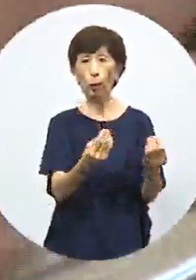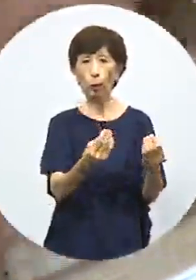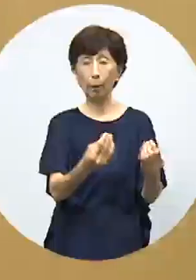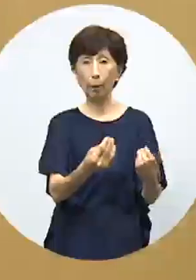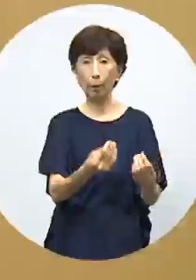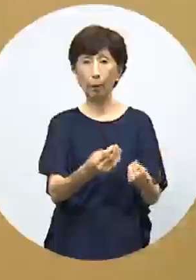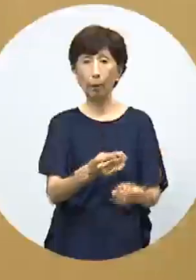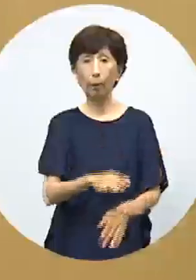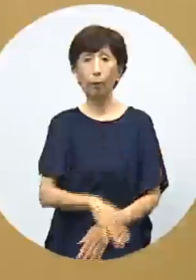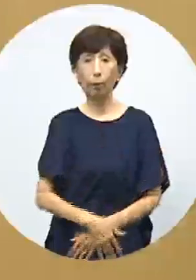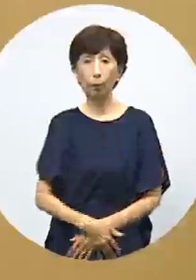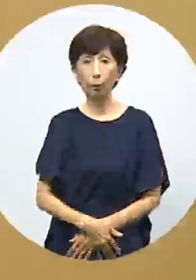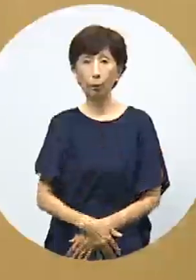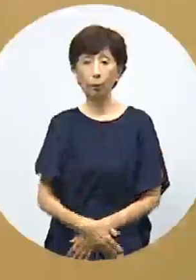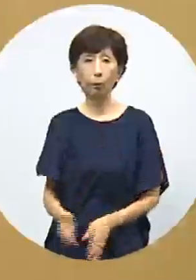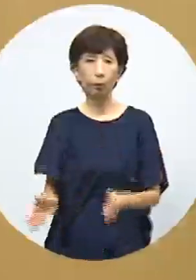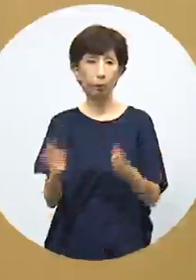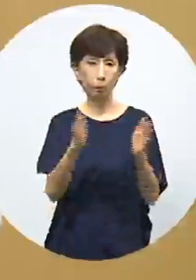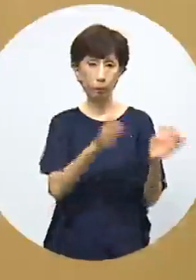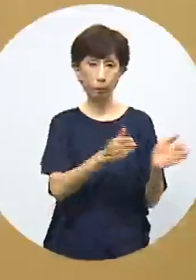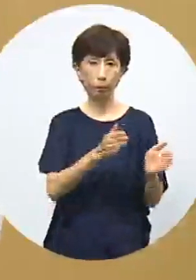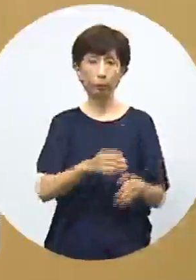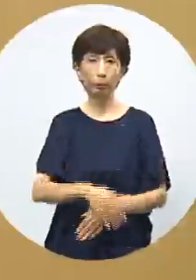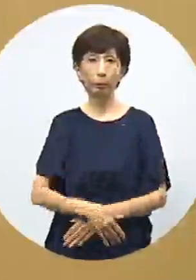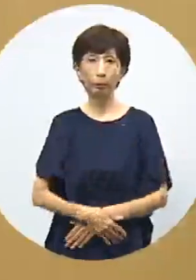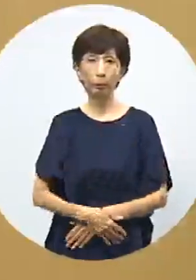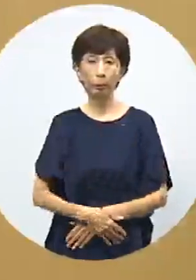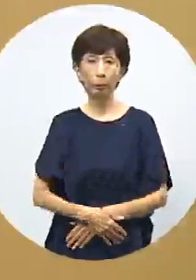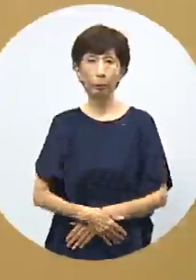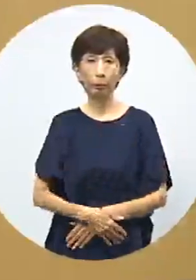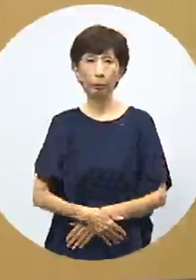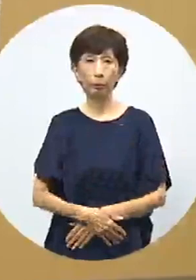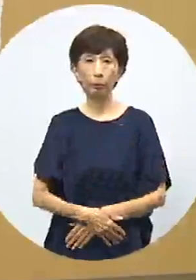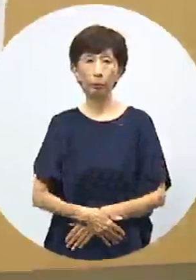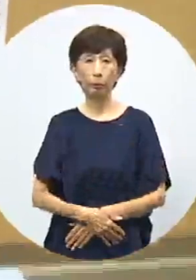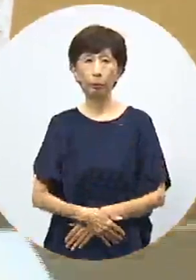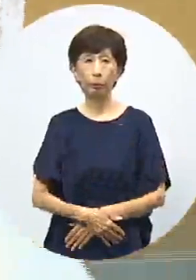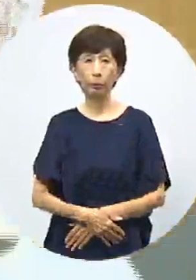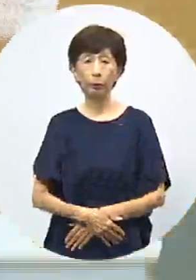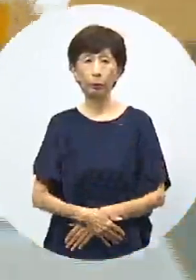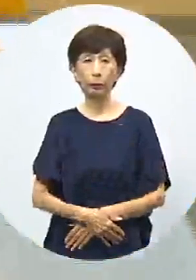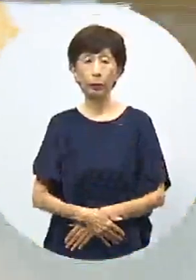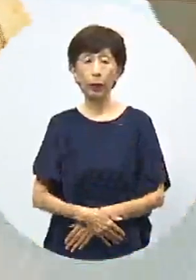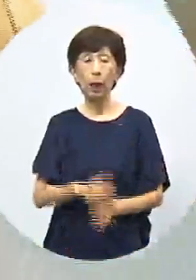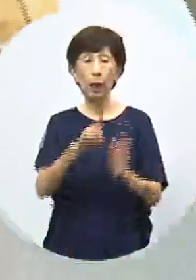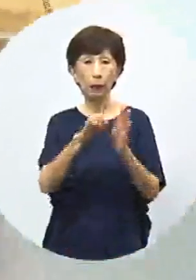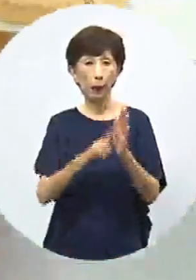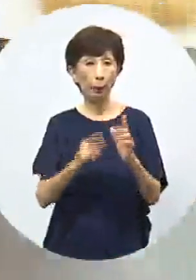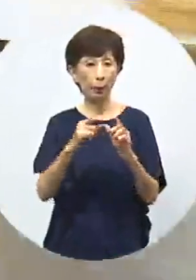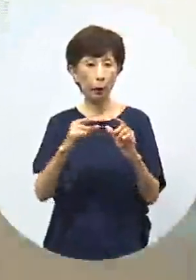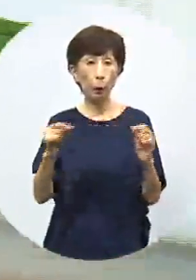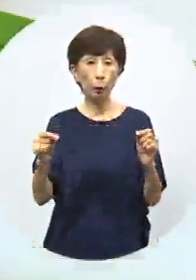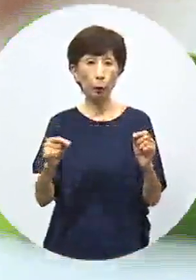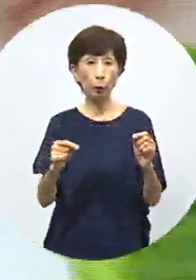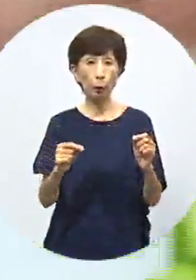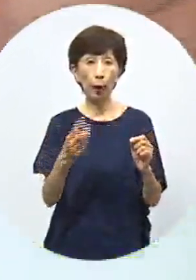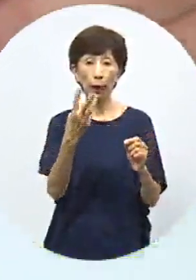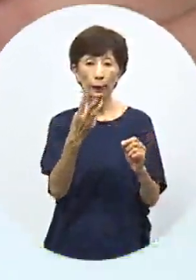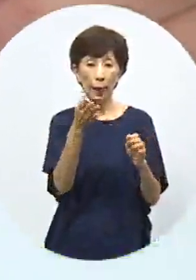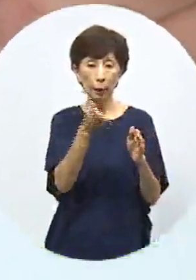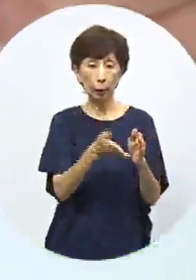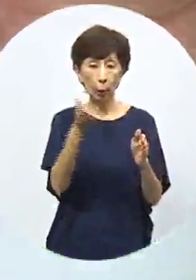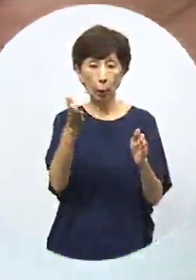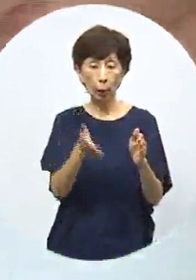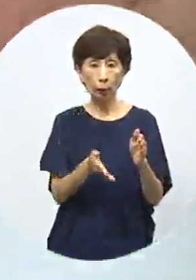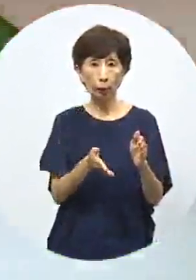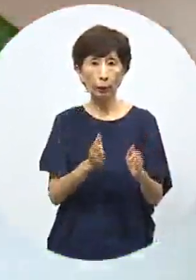い、では主役のオクラと厚揚げを切っていきます。 はい、茹でて冷ましておいたオクラは3等分に切っ